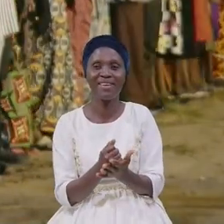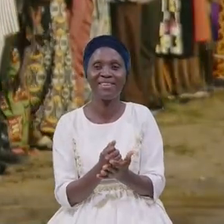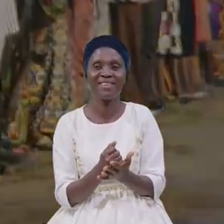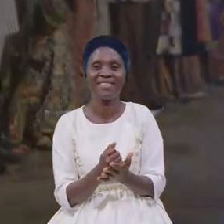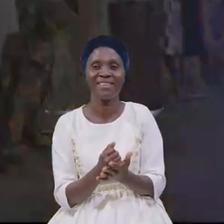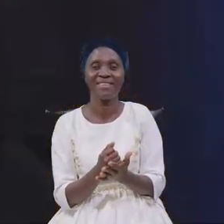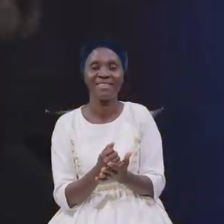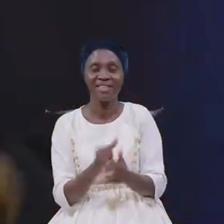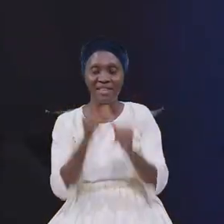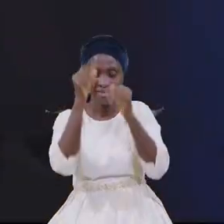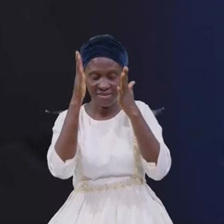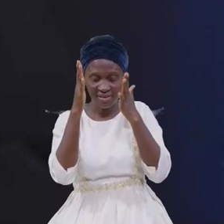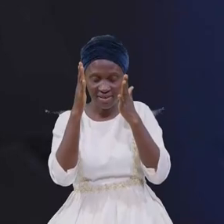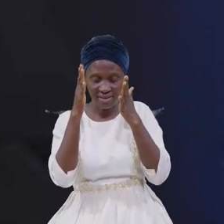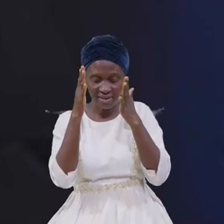Père.